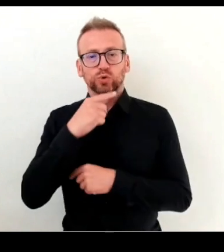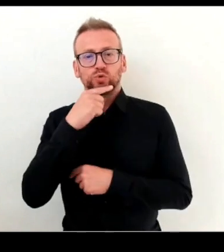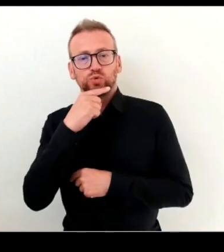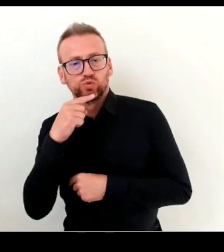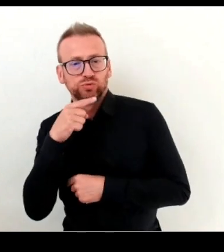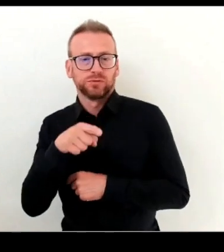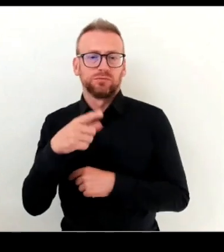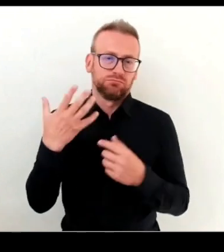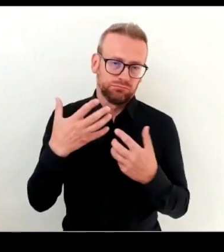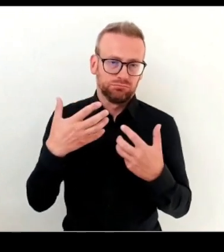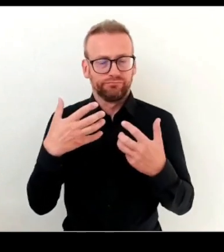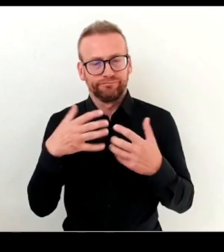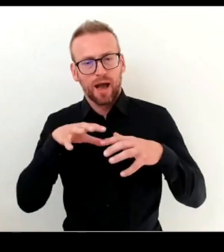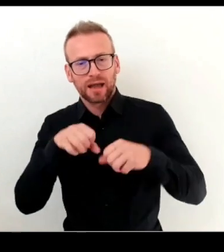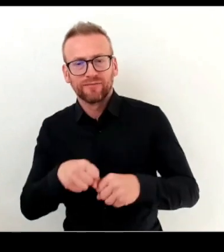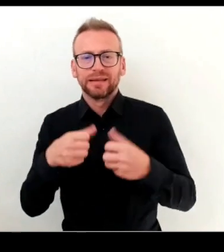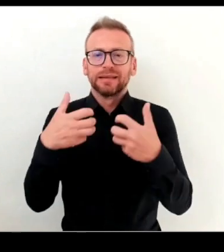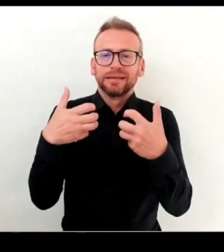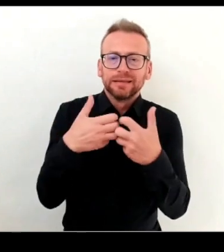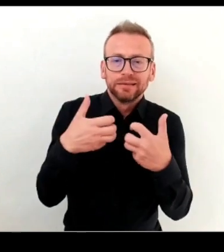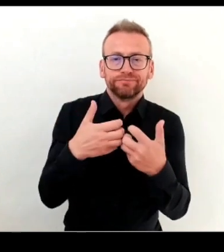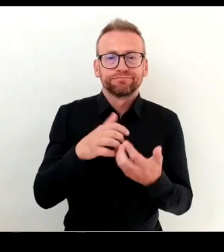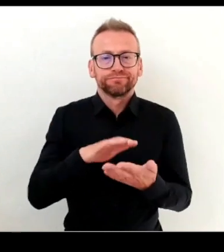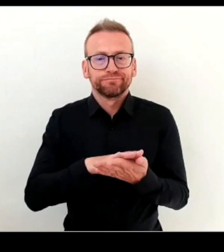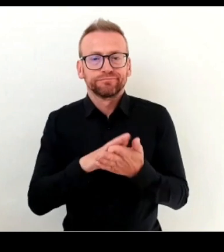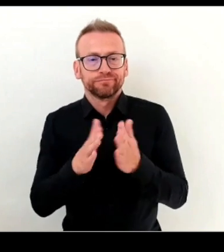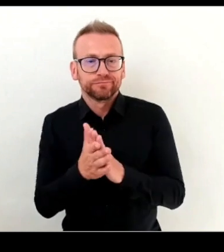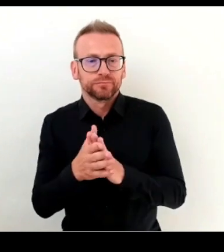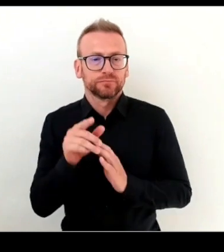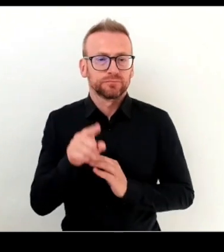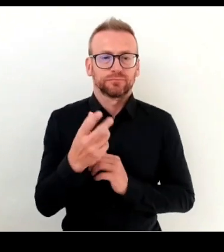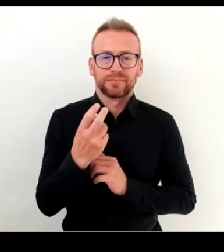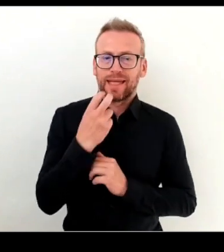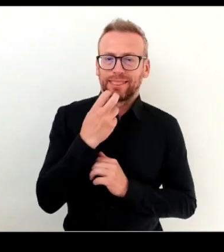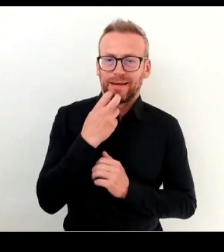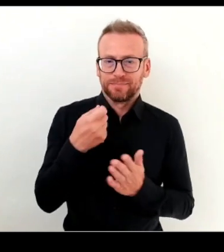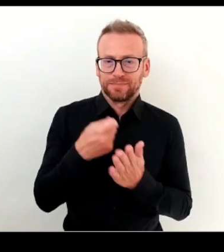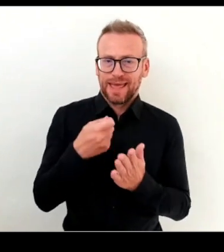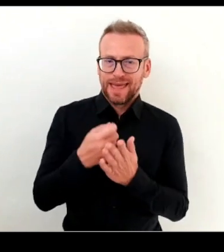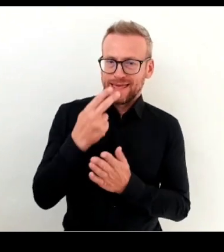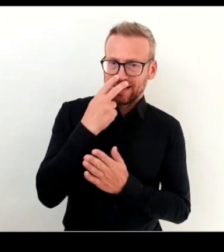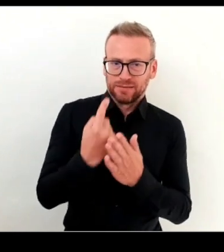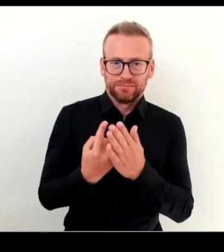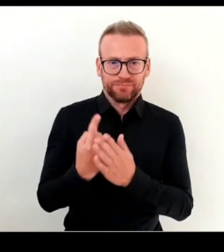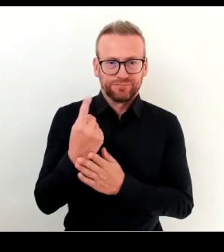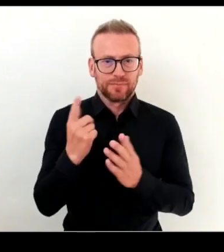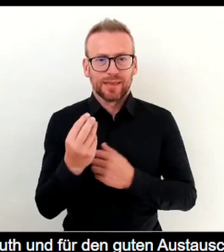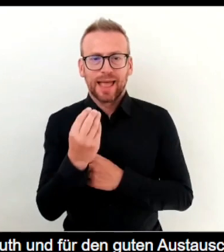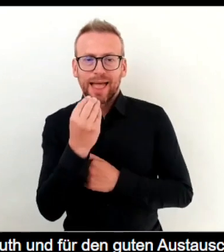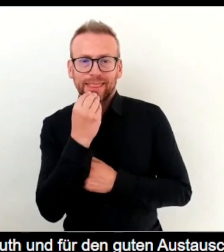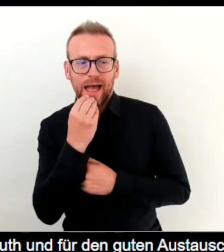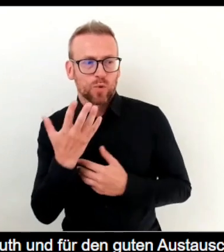Führungsrolle beim Kampf gegen den Klimawandel, wie können wir nachhaltiges Wachstum generieren, die